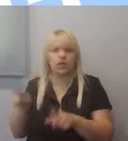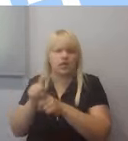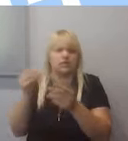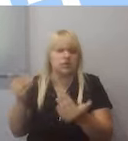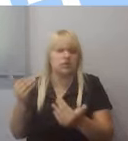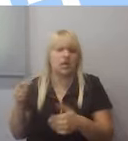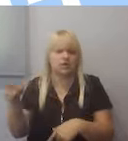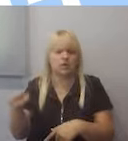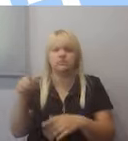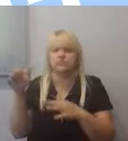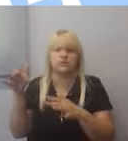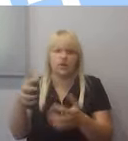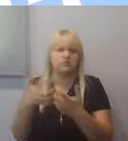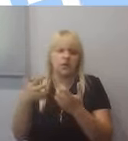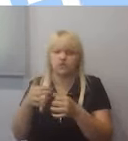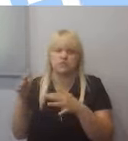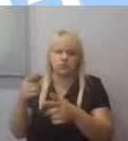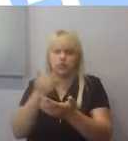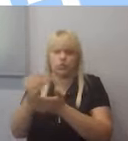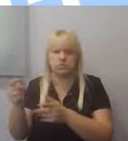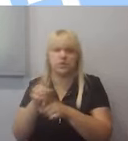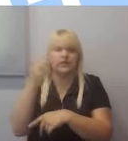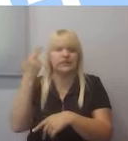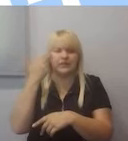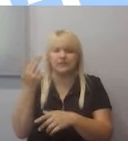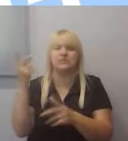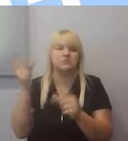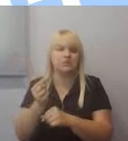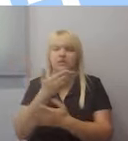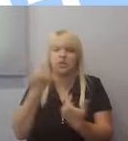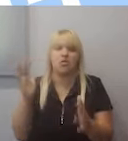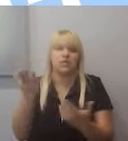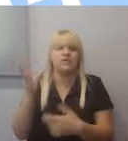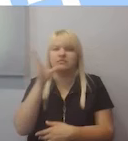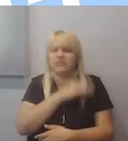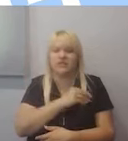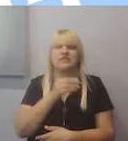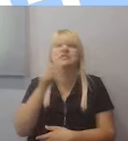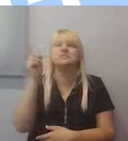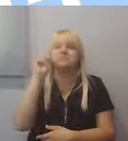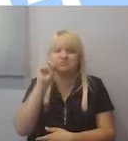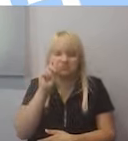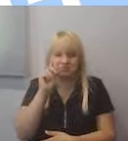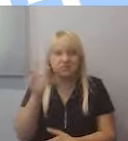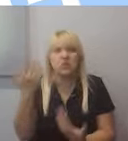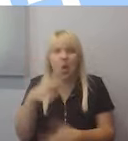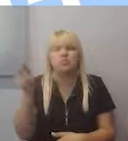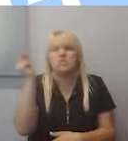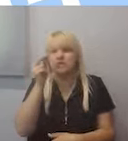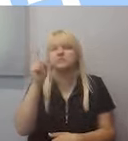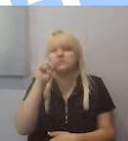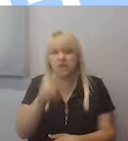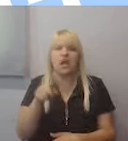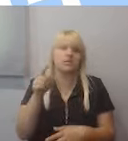turpinās riski nav mazinājušies bet visi ir iemācījušies dzīvot ar to vislielākie izaicinājumi patiešām